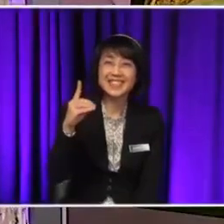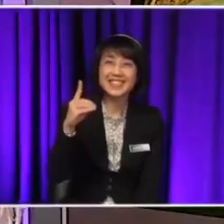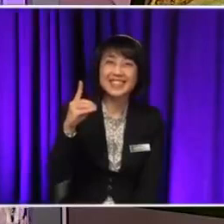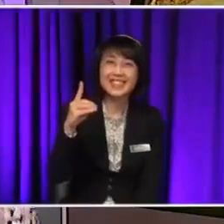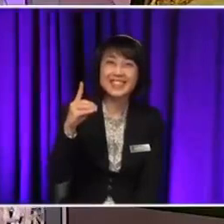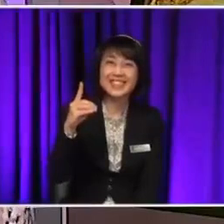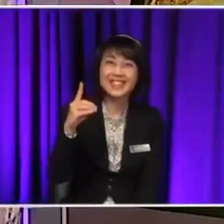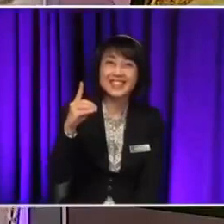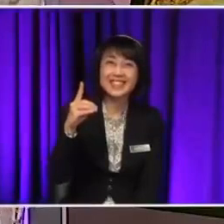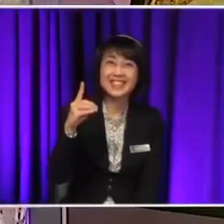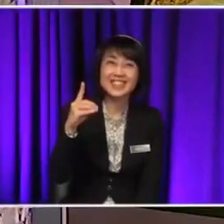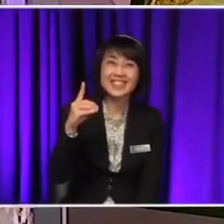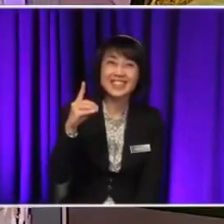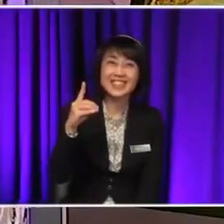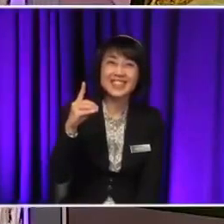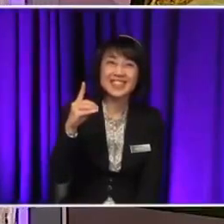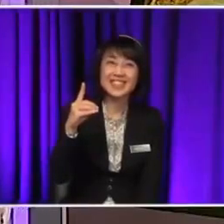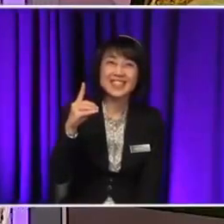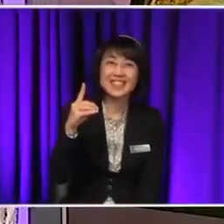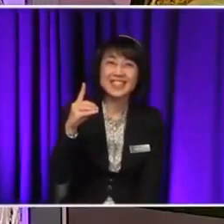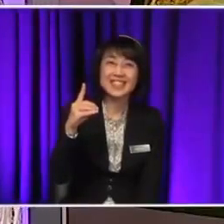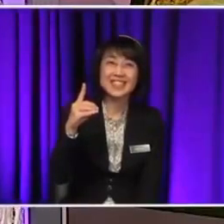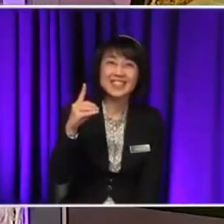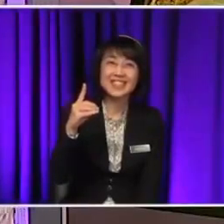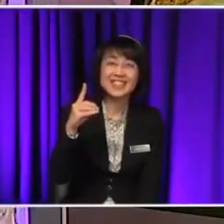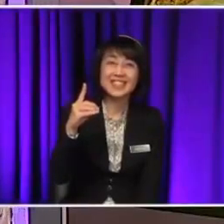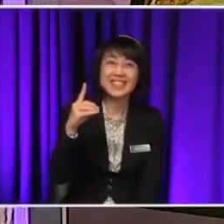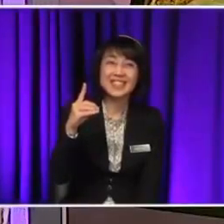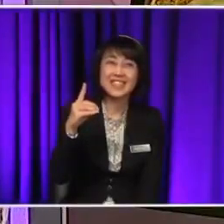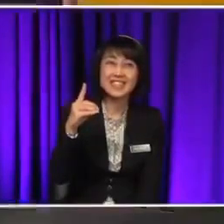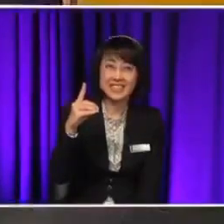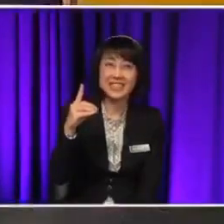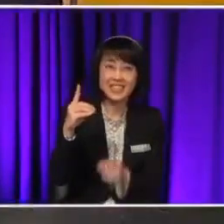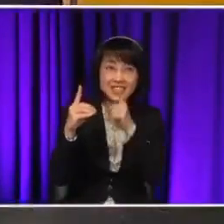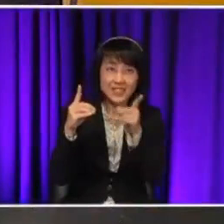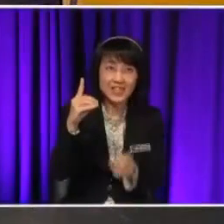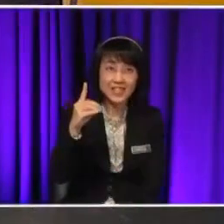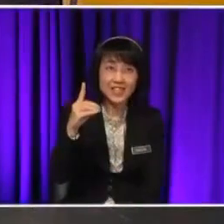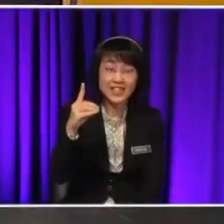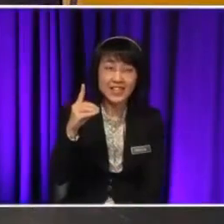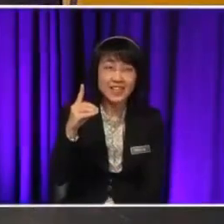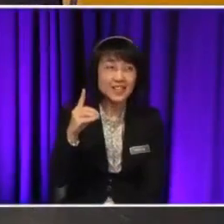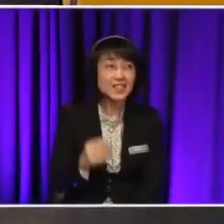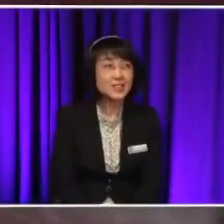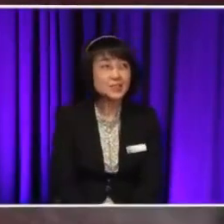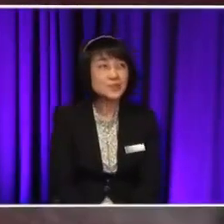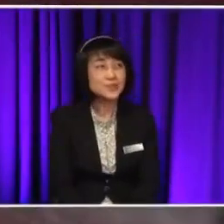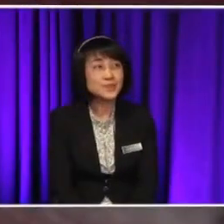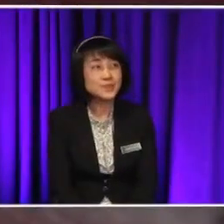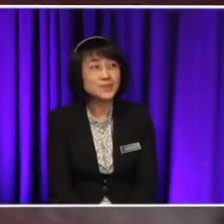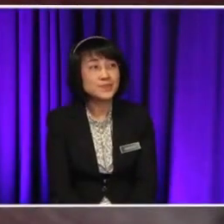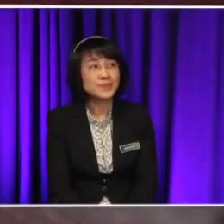Okey. Keliru. Okey. Jawapan dia D. D. Danish D eh? Okey, D jawapan dia ialah menyediakan